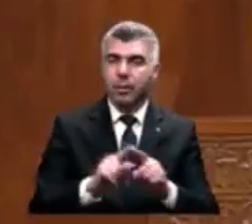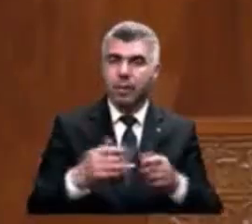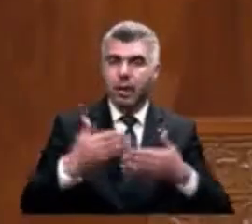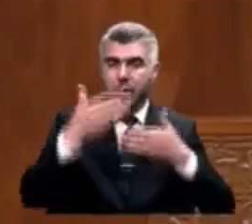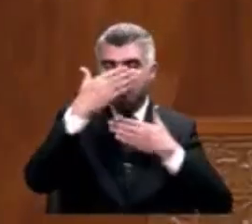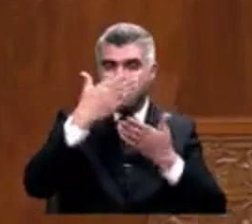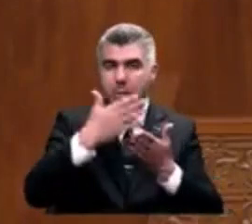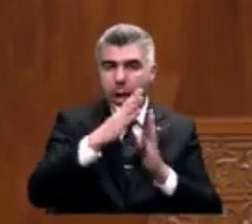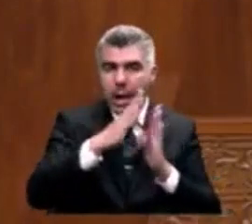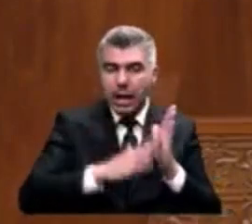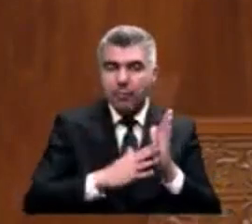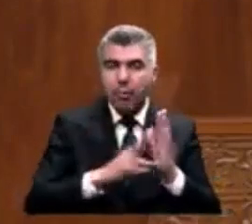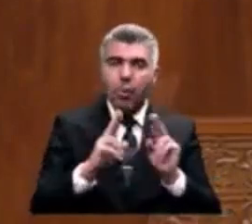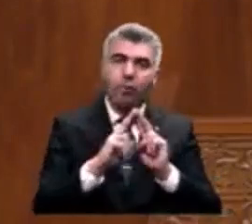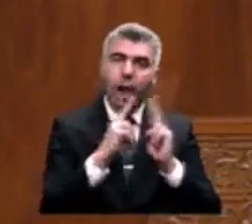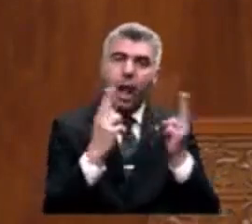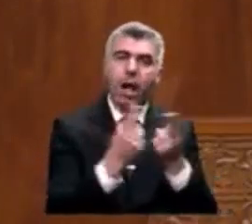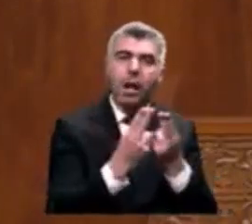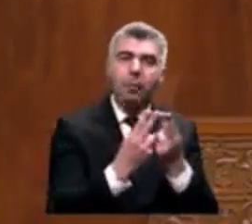ولا الدولي.